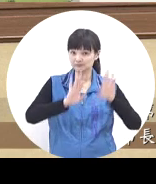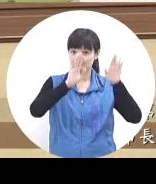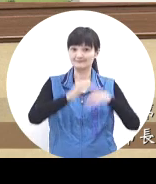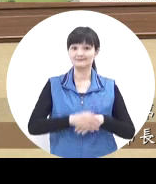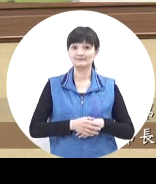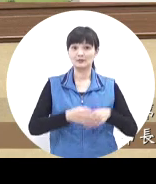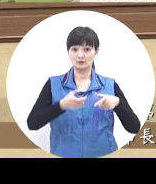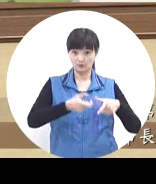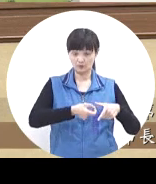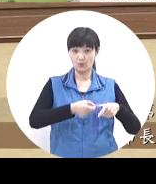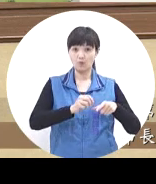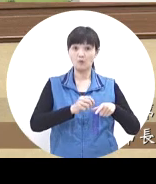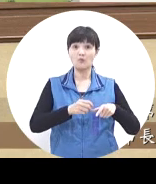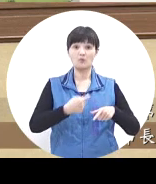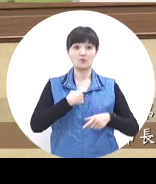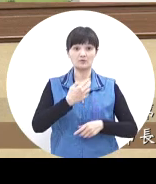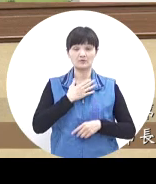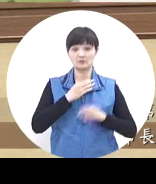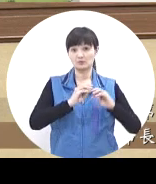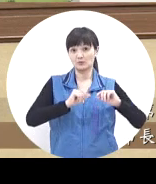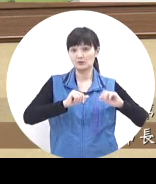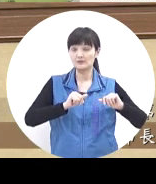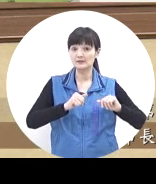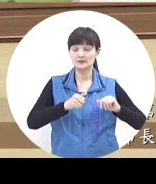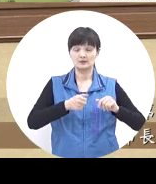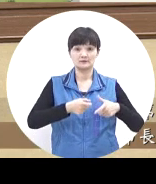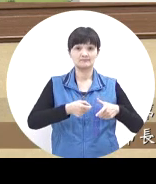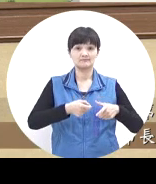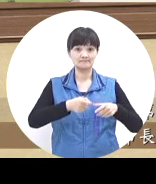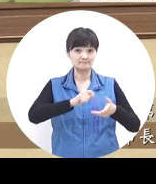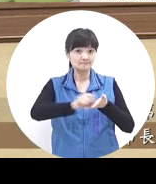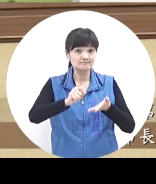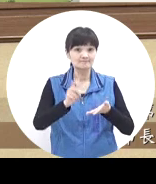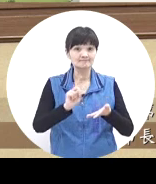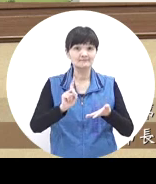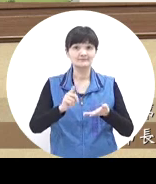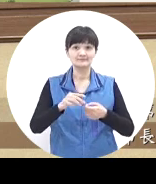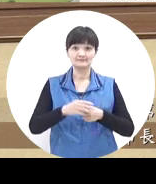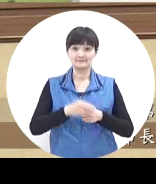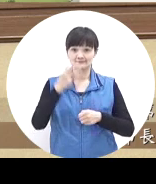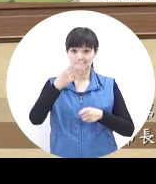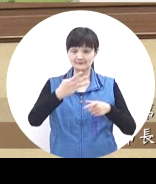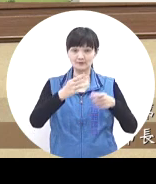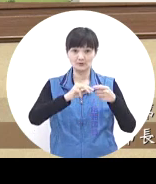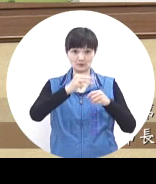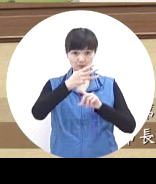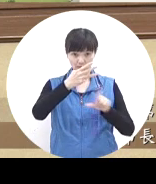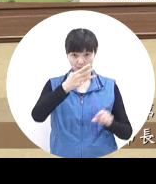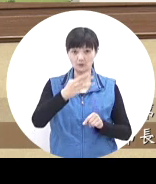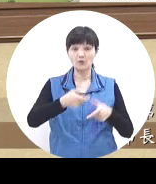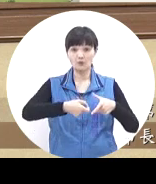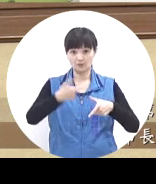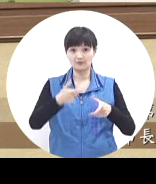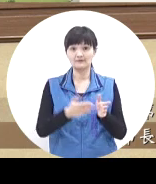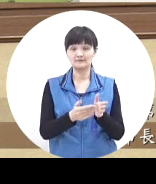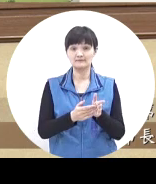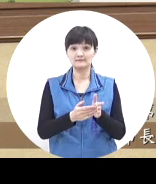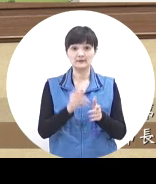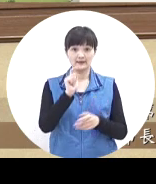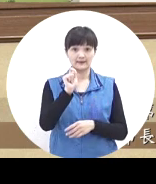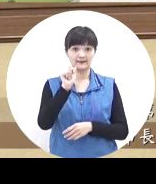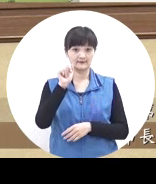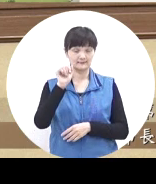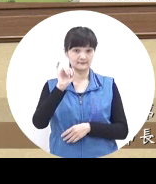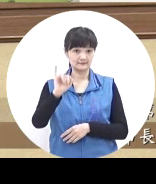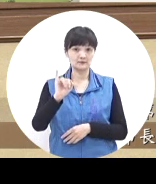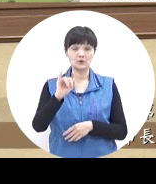的招商，我们今年新店宝高住宅园区3月公告招商，以 AI、5G 智慧制造